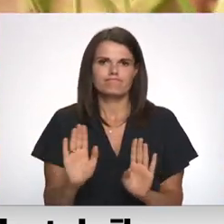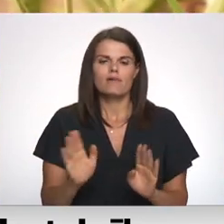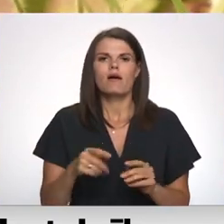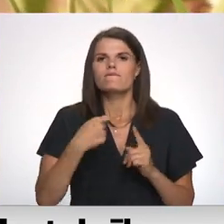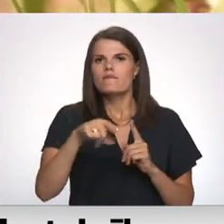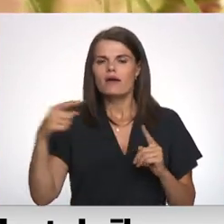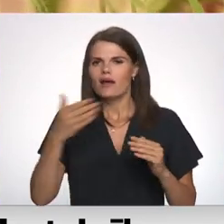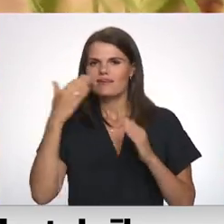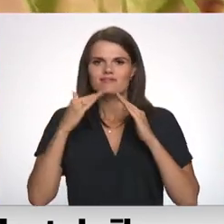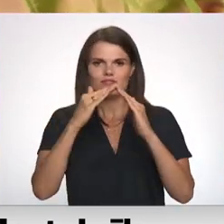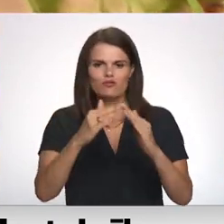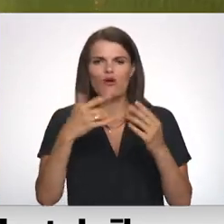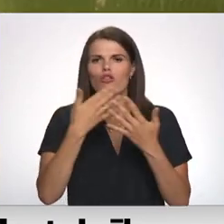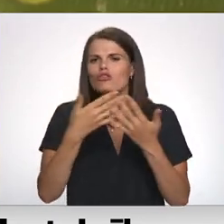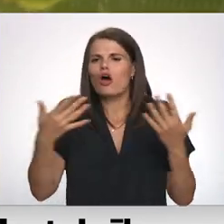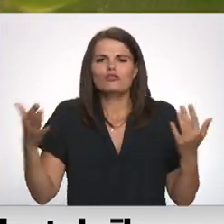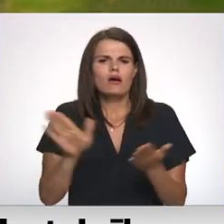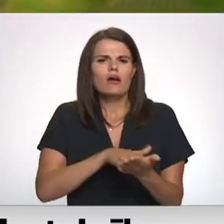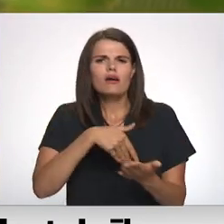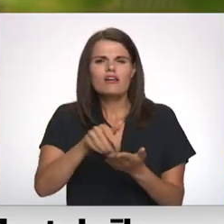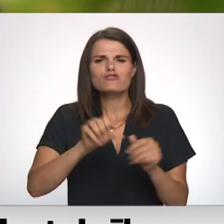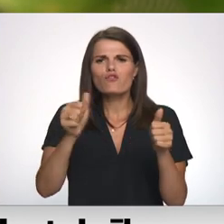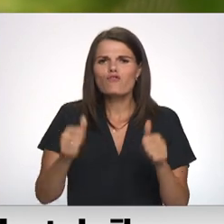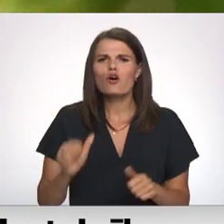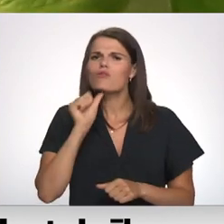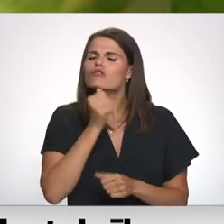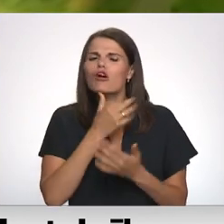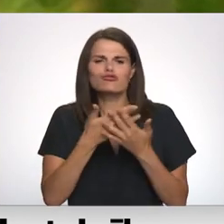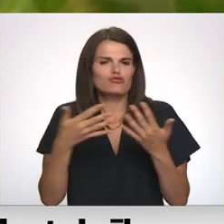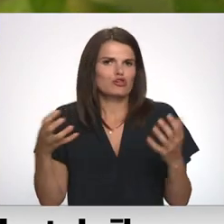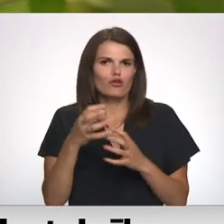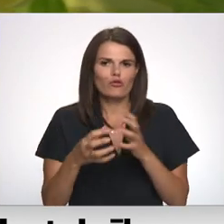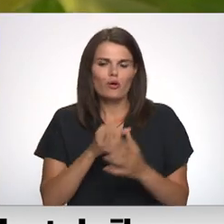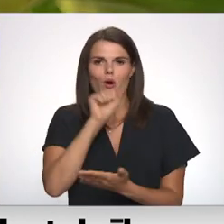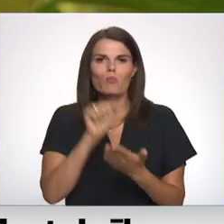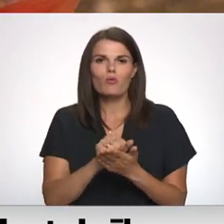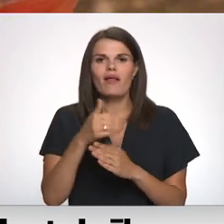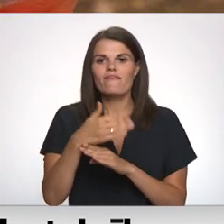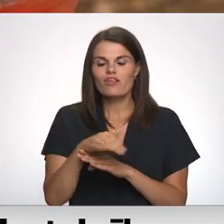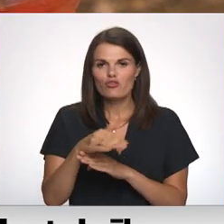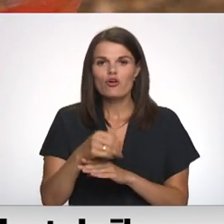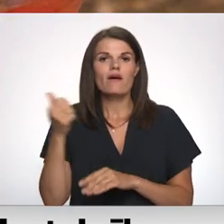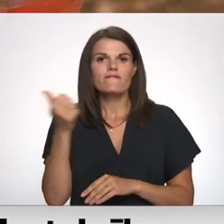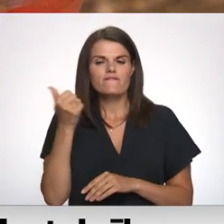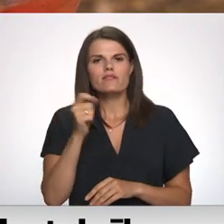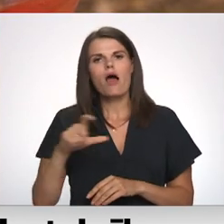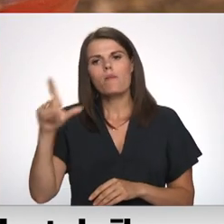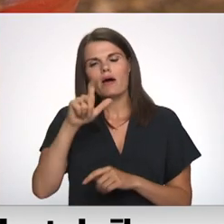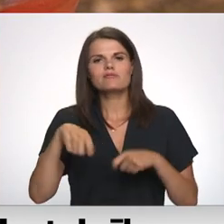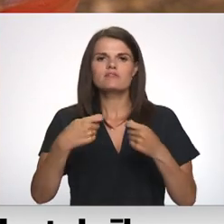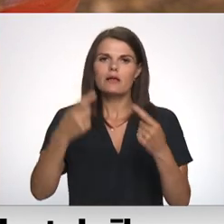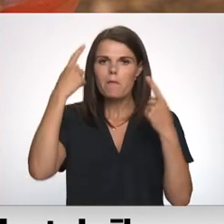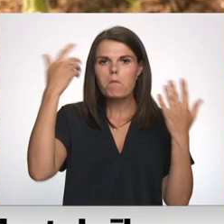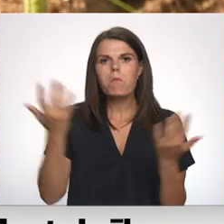Vairākās siltumnīcās aug dažādāko krāsu, formu un garšu tomāti. Publicētajos video viņa pārsvarā sniedz